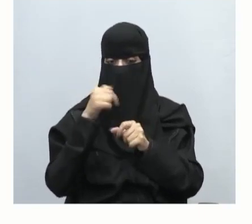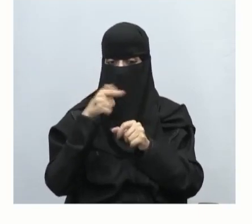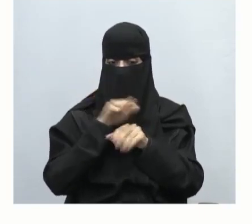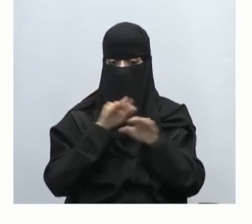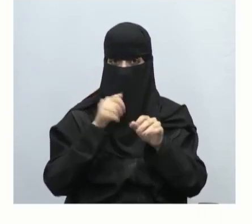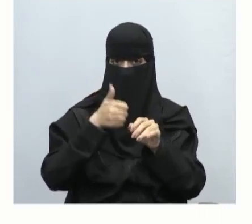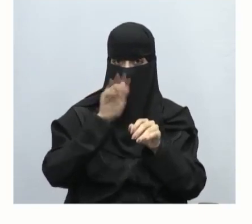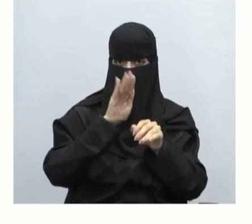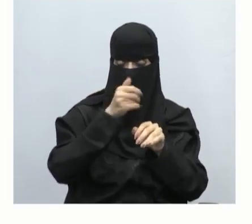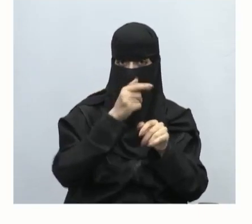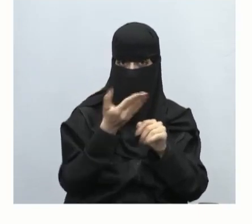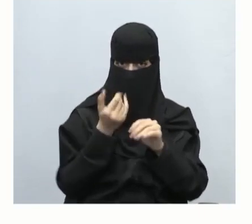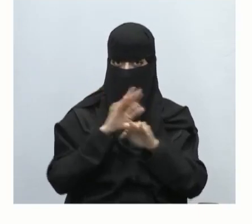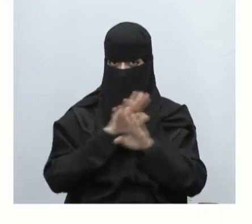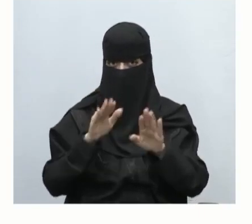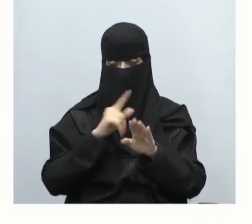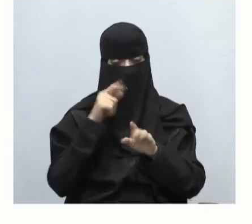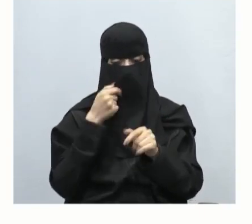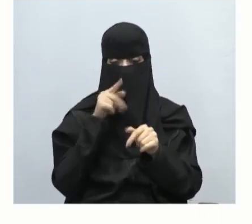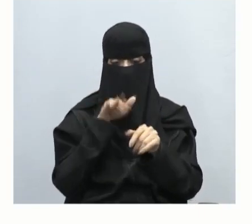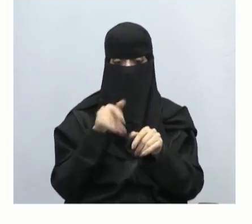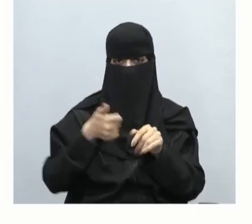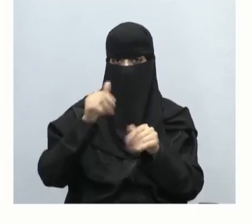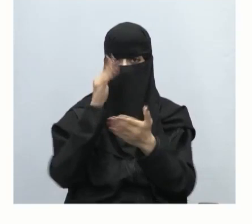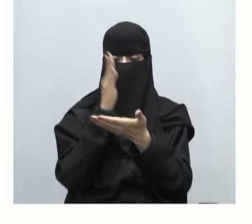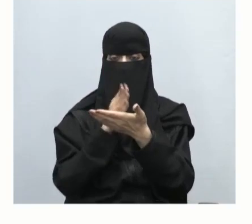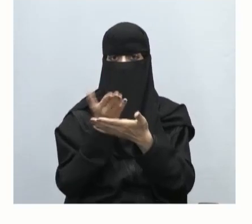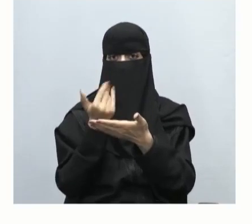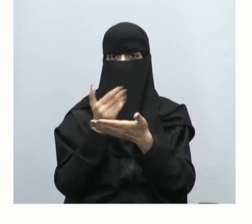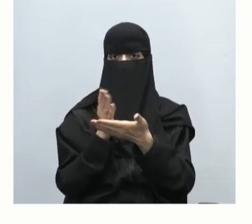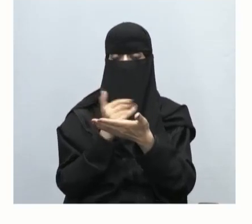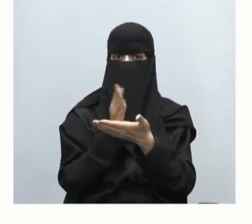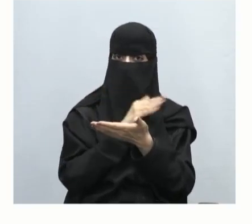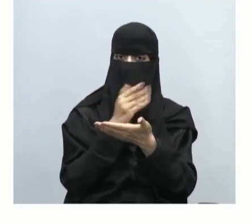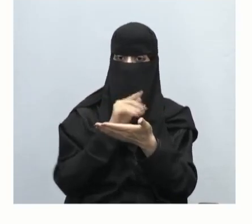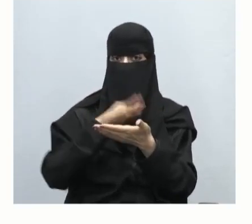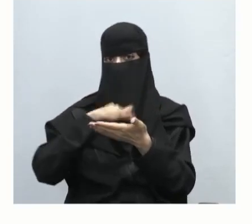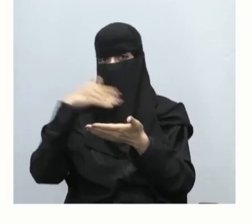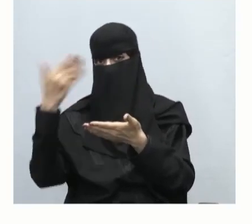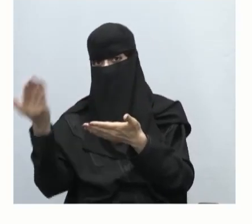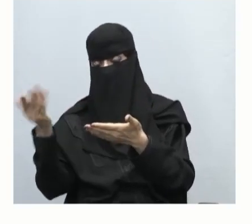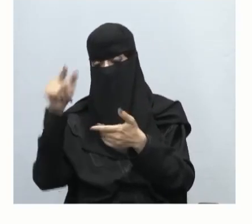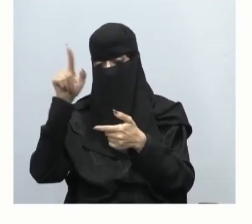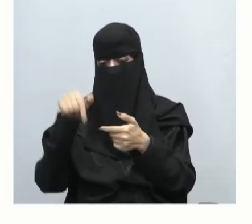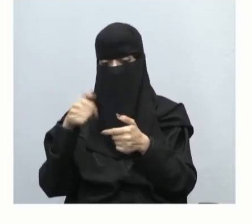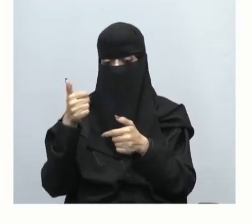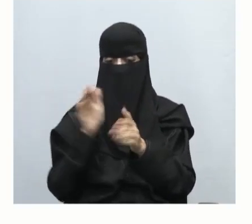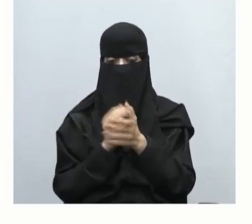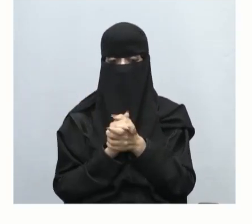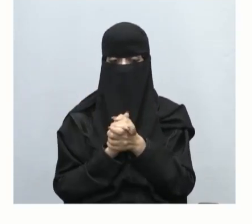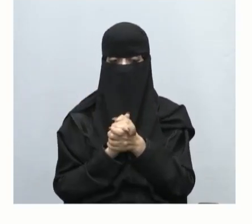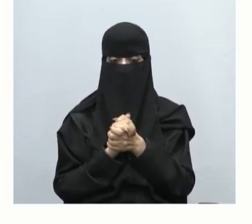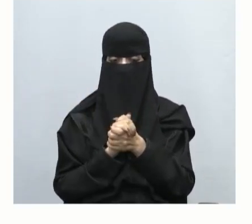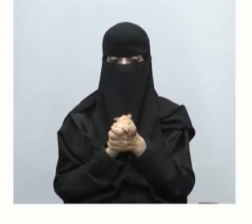انهى اسامه السباق قبل حمزه انا اعرف ان اسامه انهى قبل حمزه وبعد كل من ليث